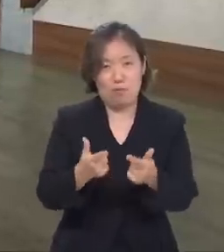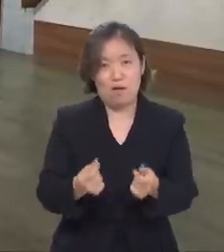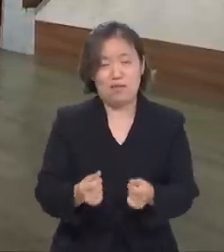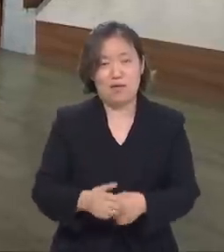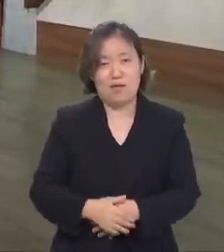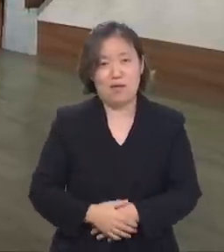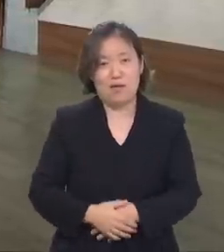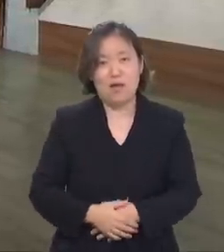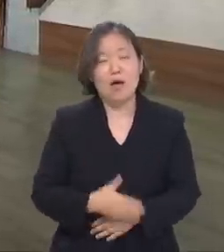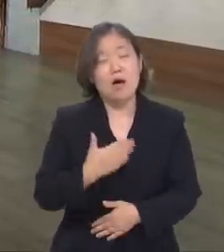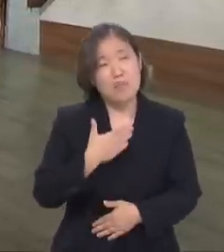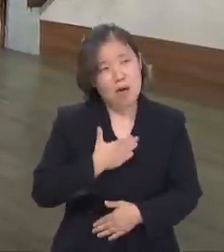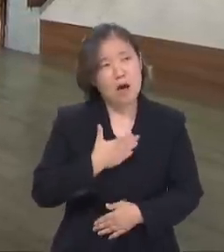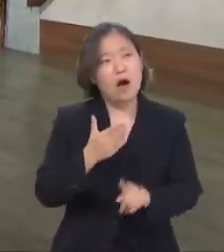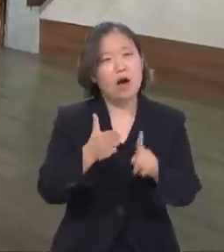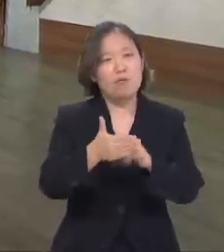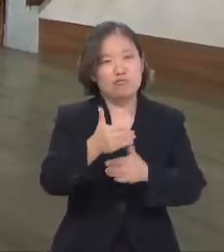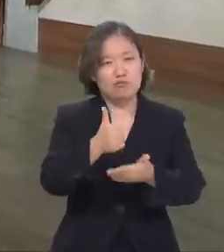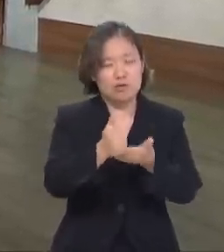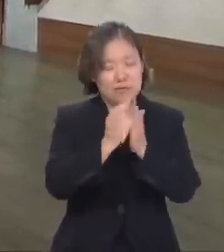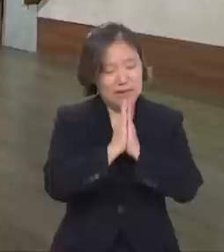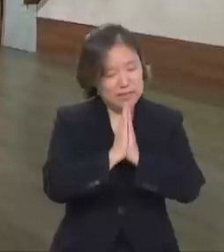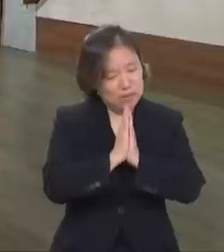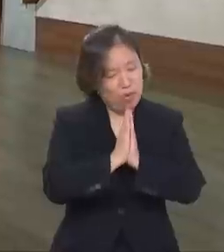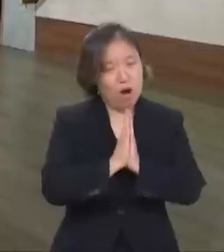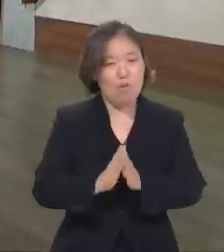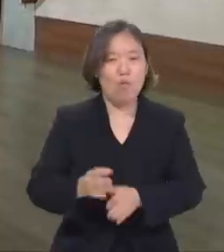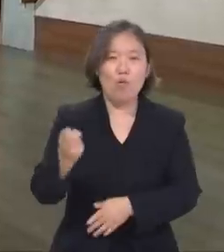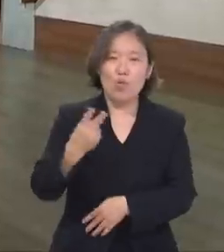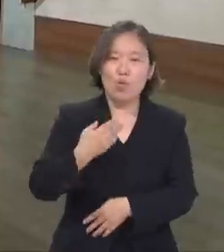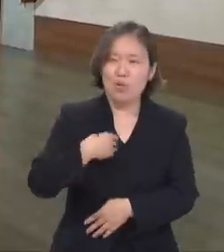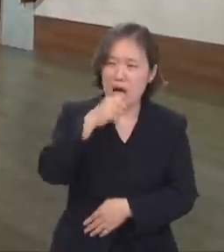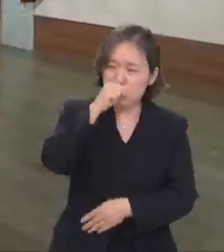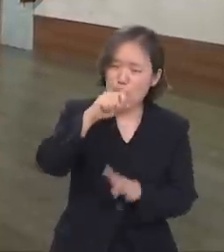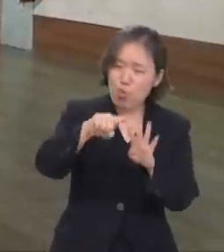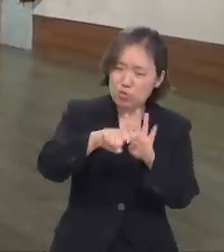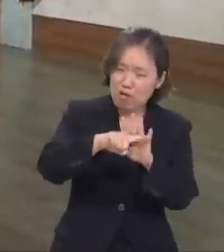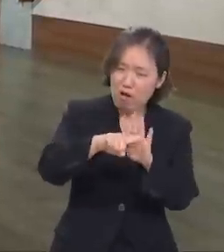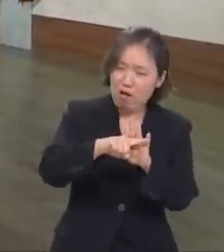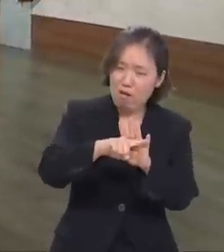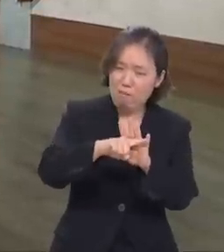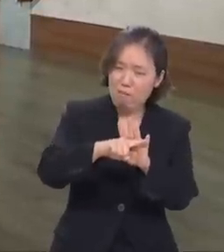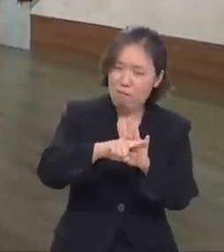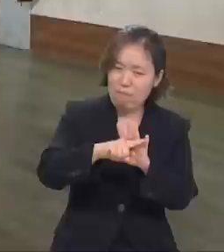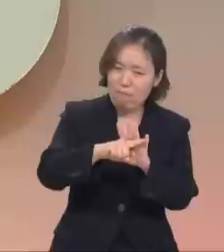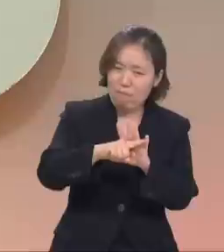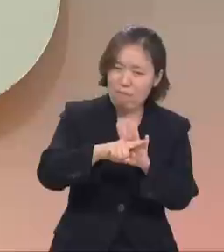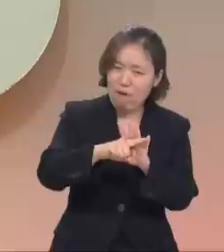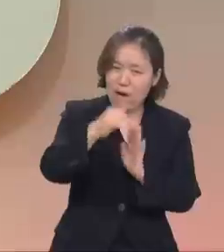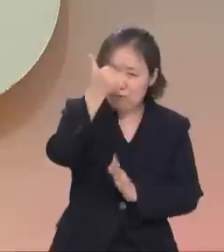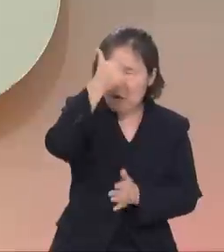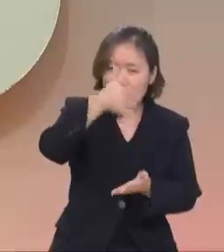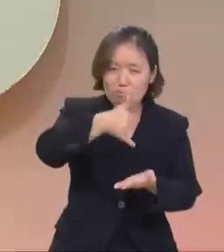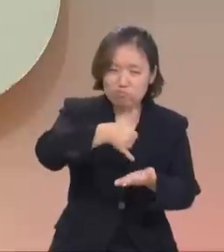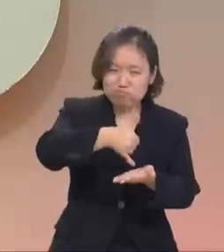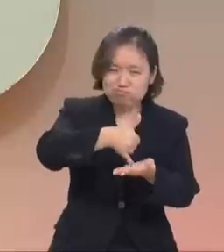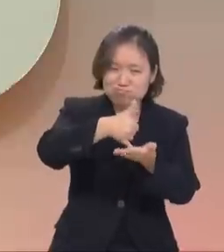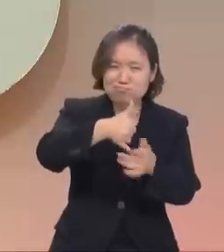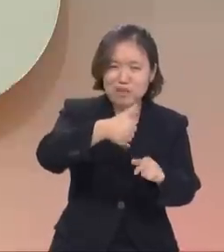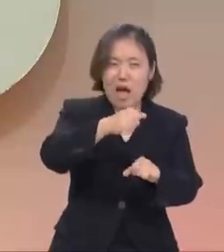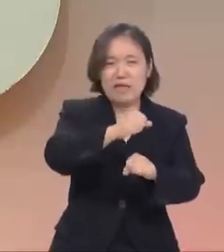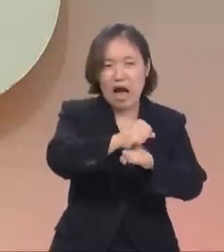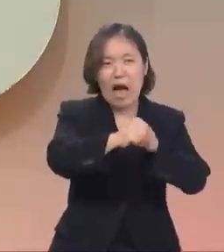이와 같이 부처님을 향해서 선업과 공덕을 닦아 나갈 때마다 점점 좋은